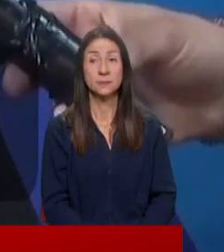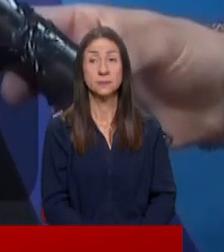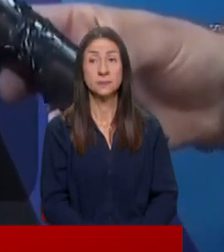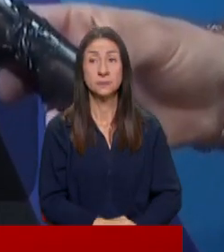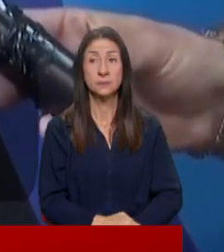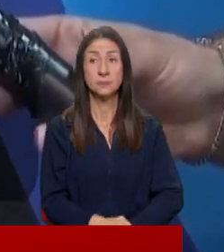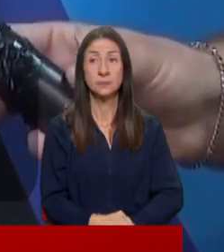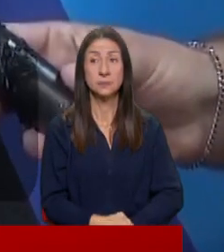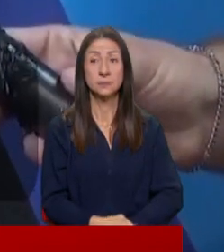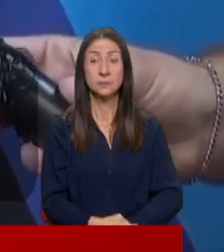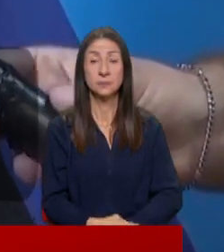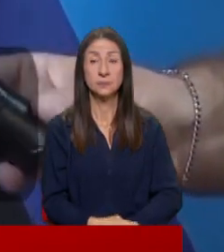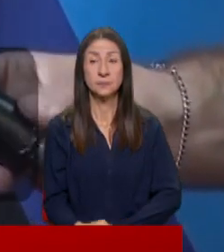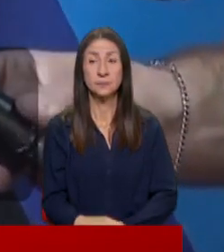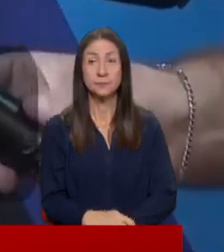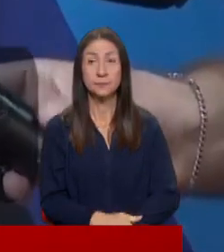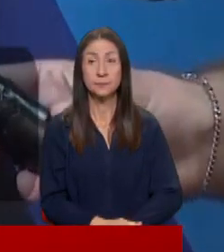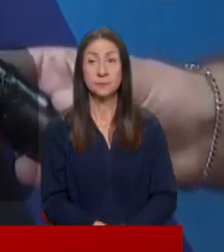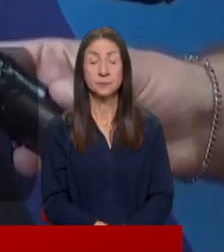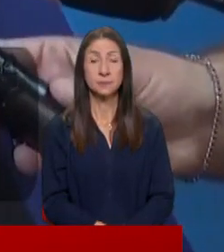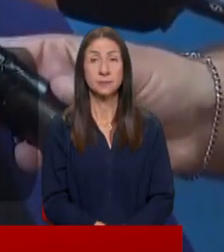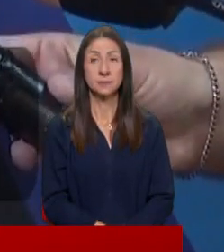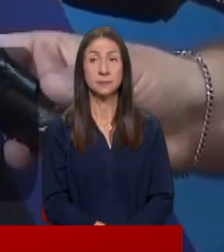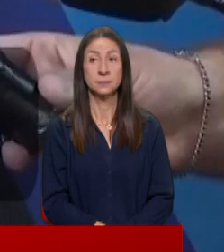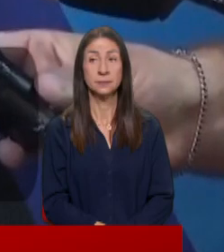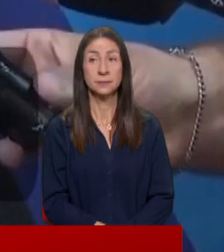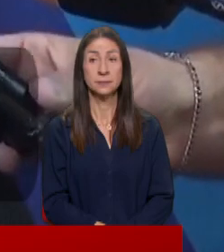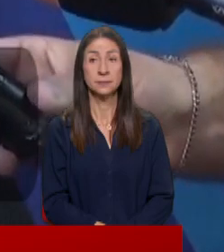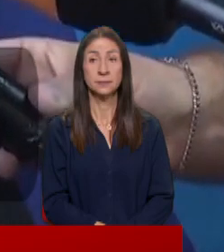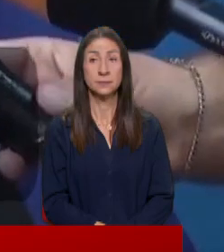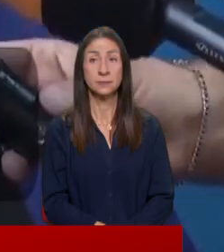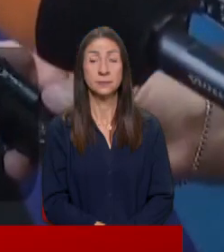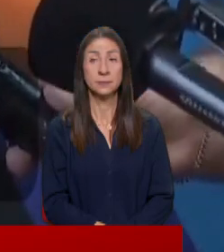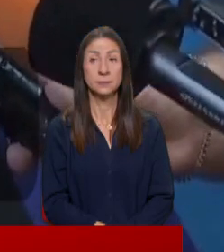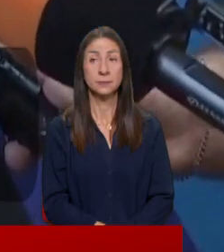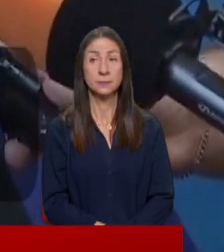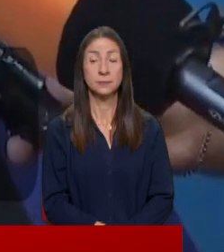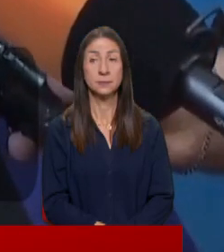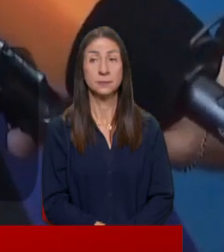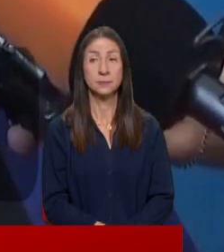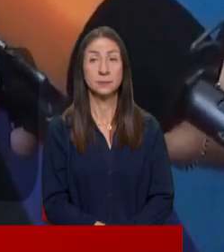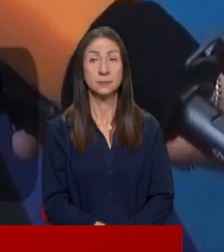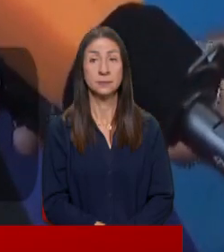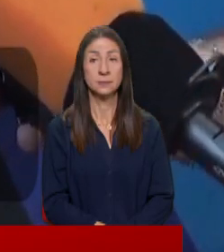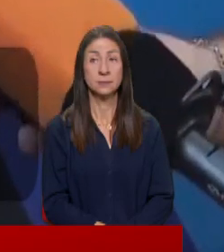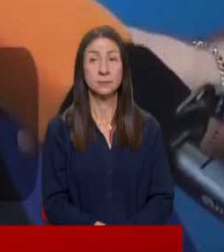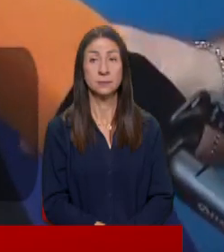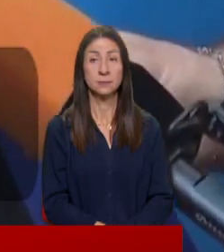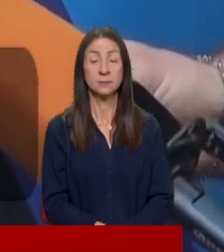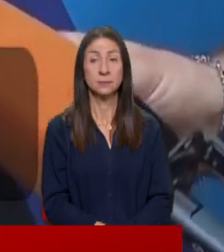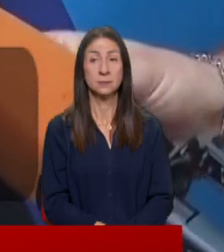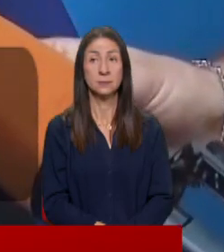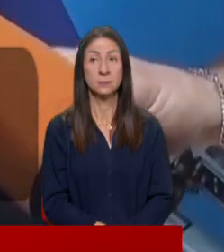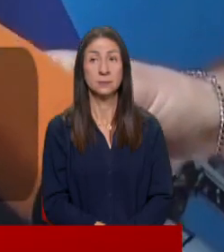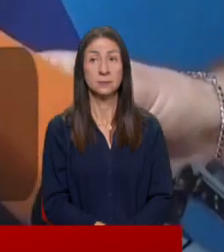Kaçırılırken cehennemi yaşadım. Sonra bize iyi davrandılar. 5 kişiydik ve her birimizi izleyen bir gardiyan vardı. Tüm ihtiyaçlarla ilgilendiler. Çok